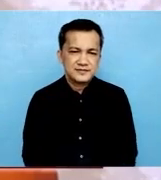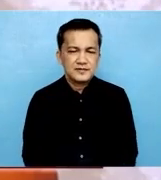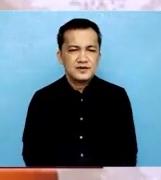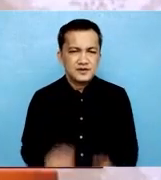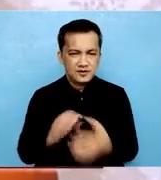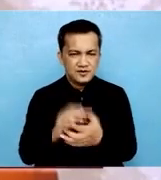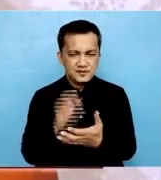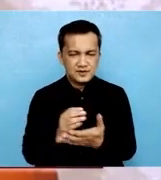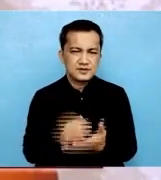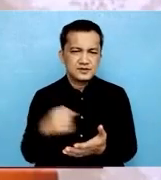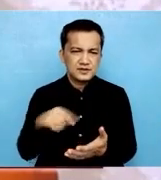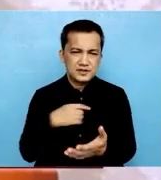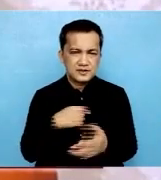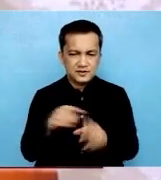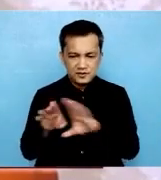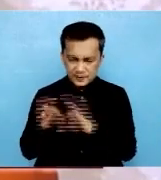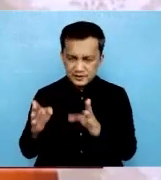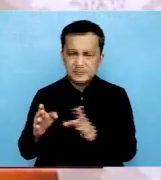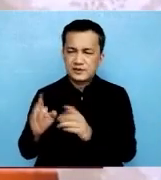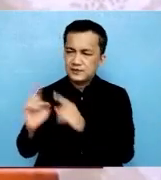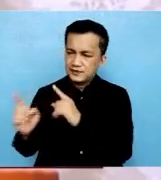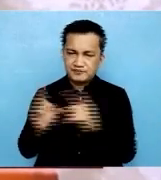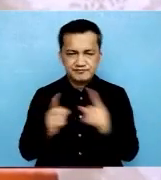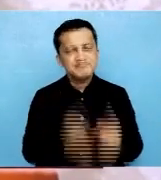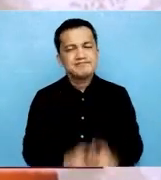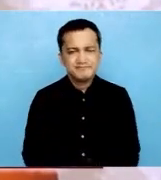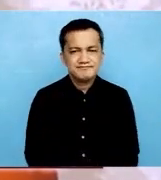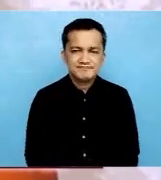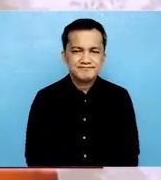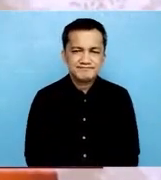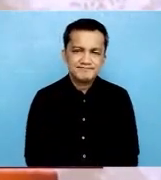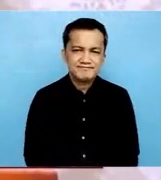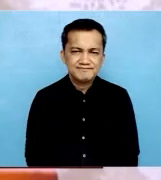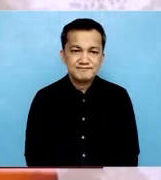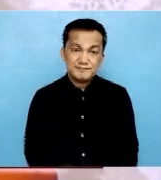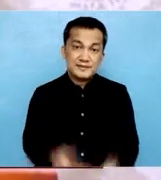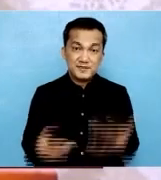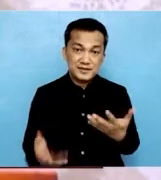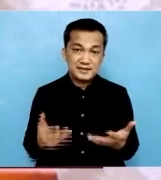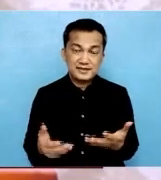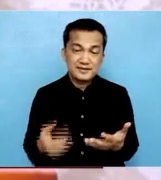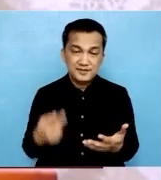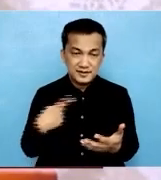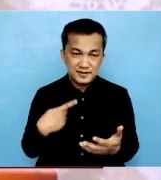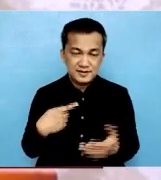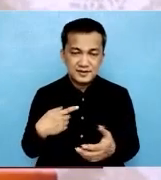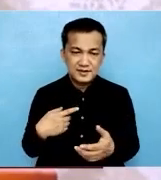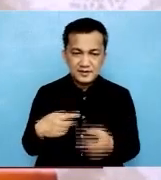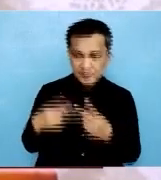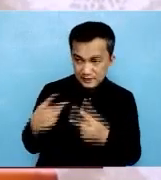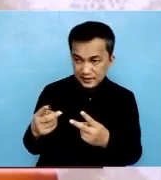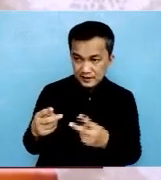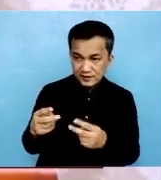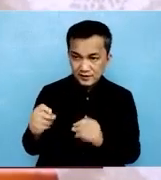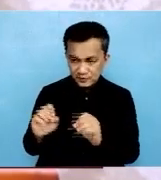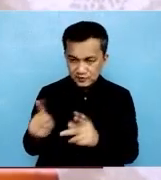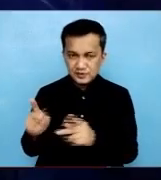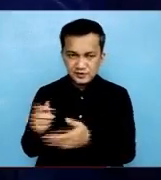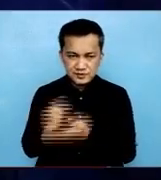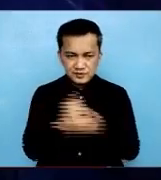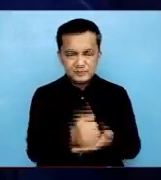lagi na makipag-usap sa lahat. At baka naman sakali meron tayong makita pagkakataon na makatulong sa